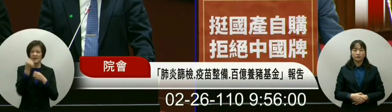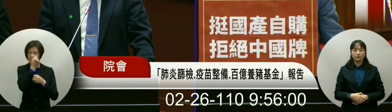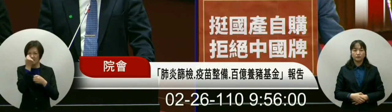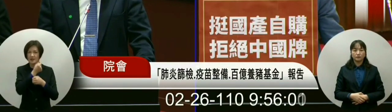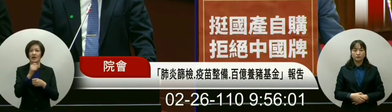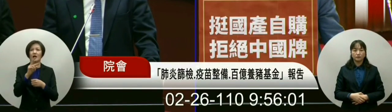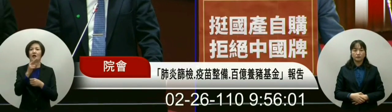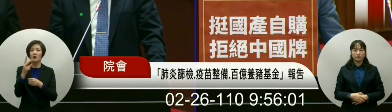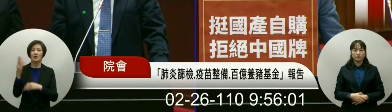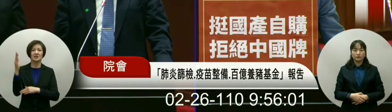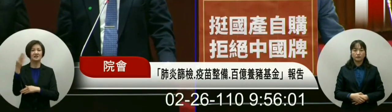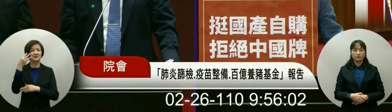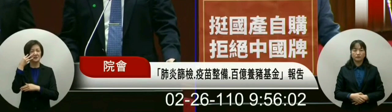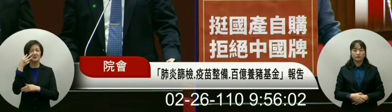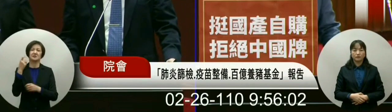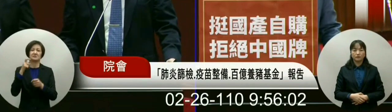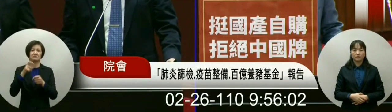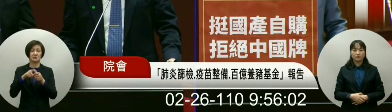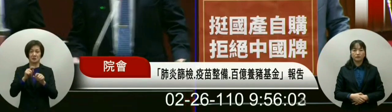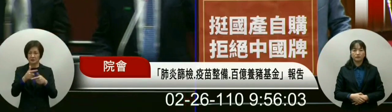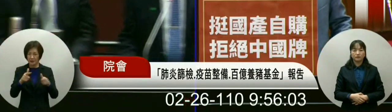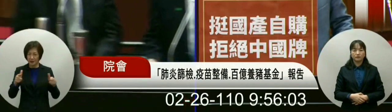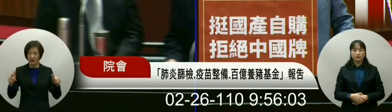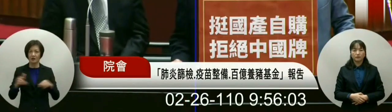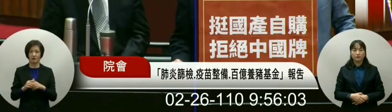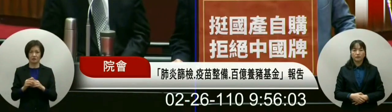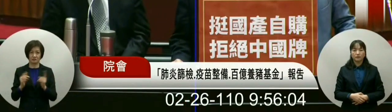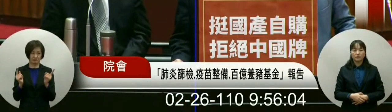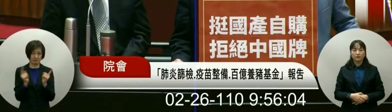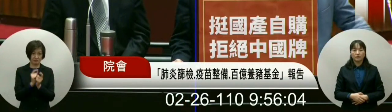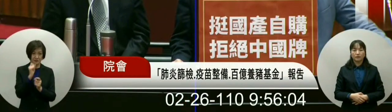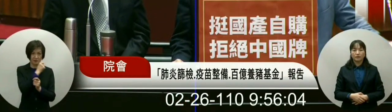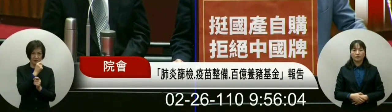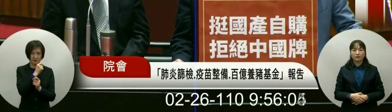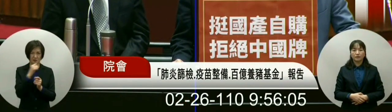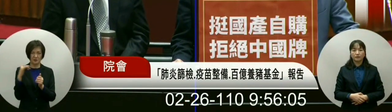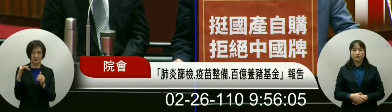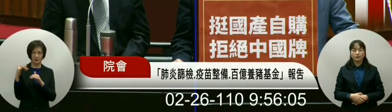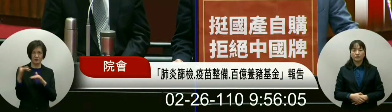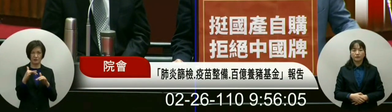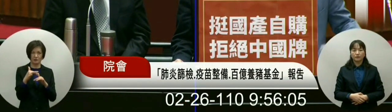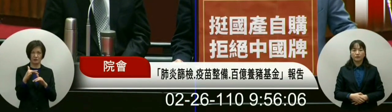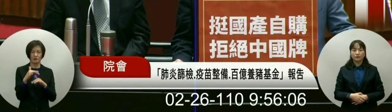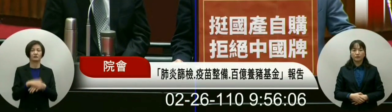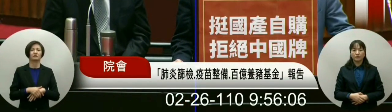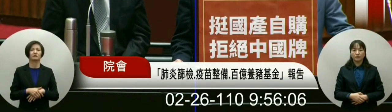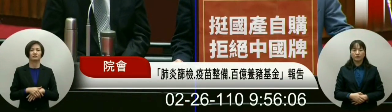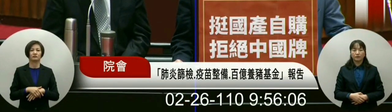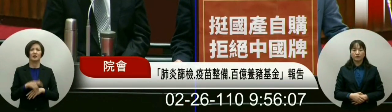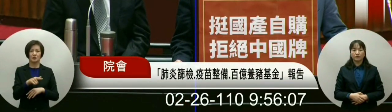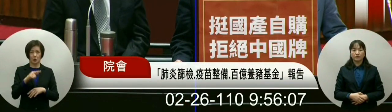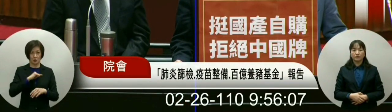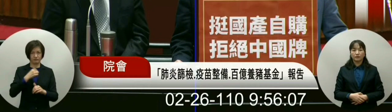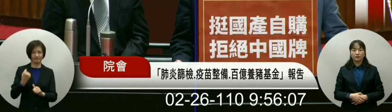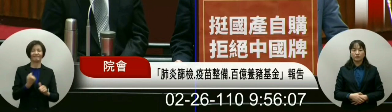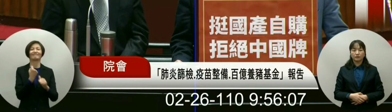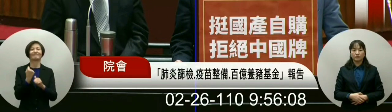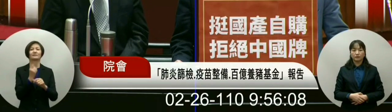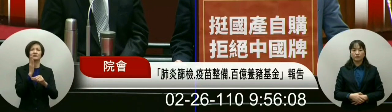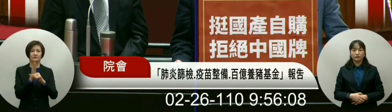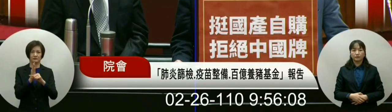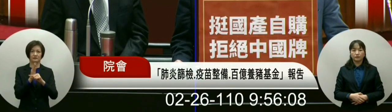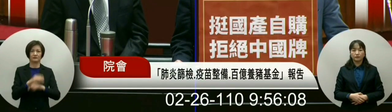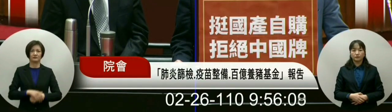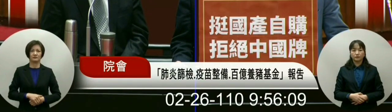好，来对台湾的各种方面攻击，这拢有迅速的掌握，拢有了